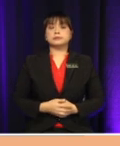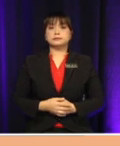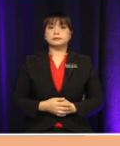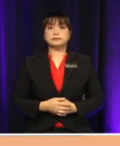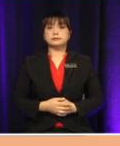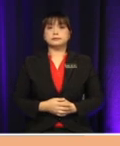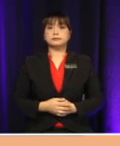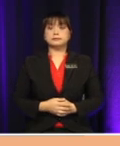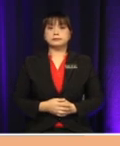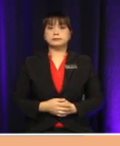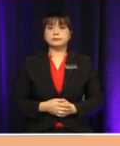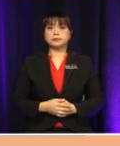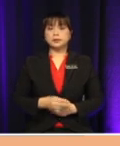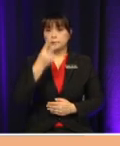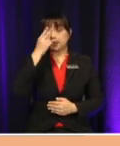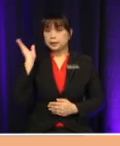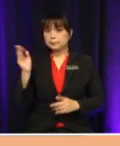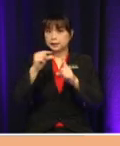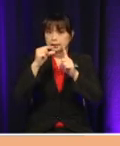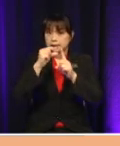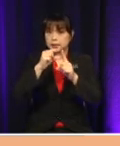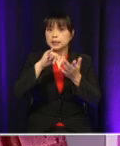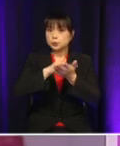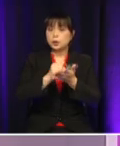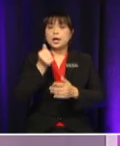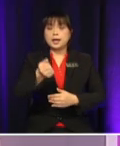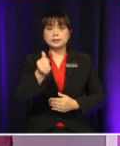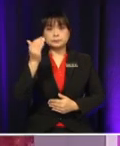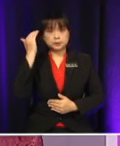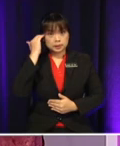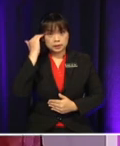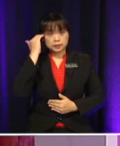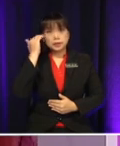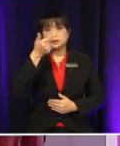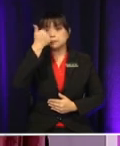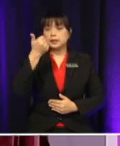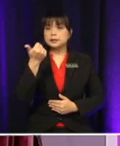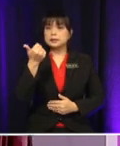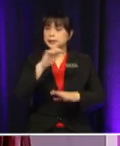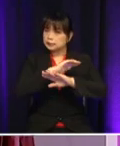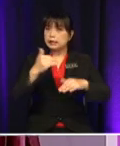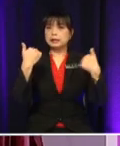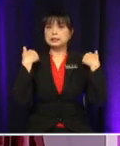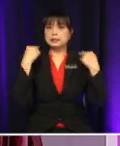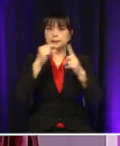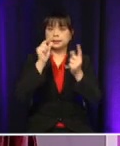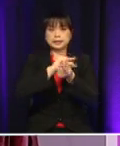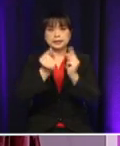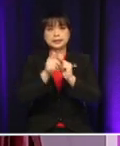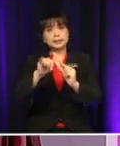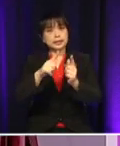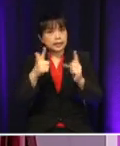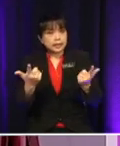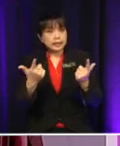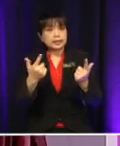Anda perlu tahu oke ada perkataan gantian yang lain sok perlu tahu oke terdiri dari